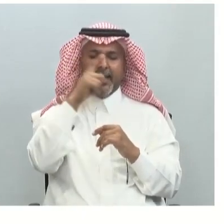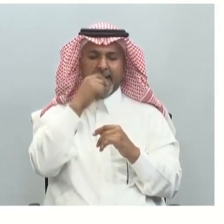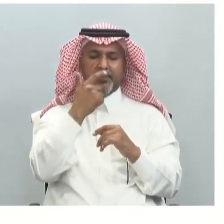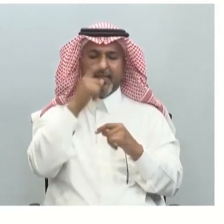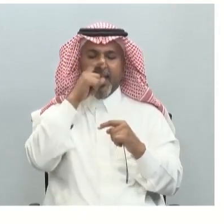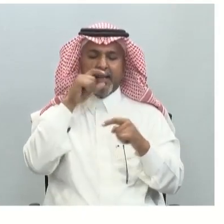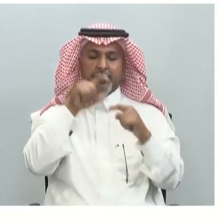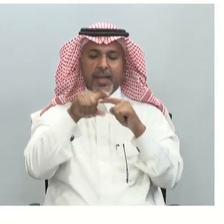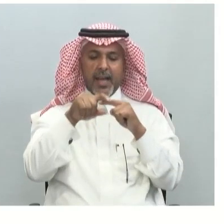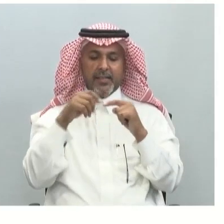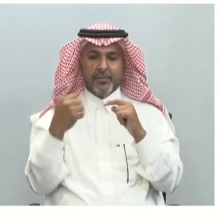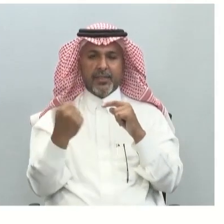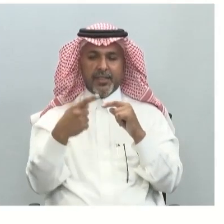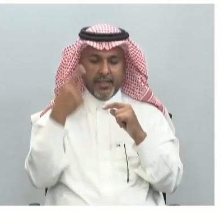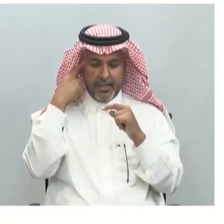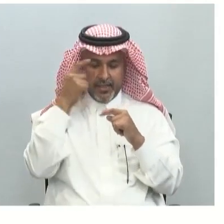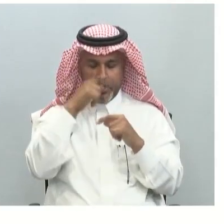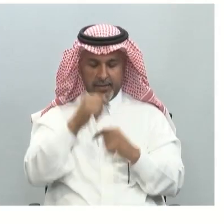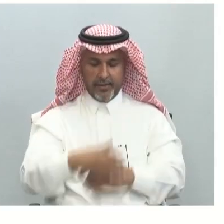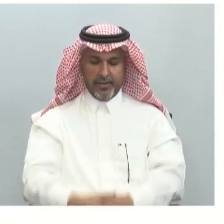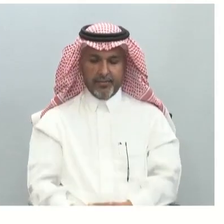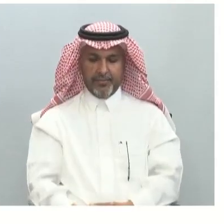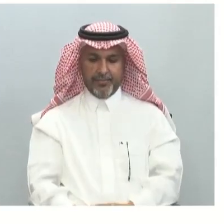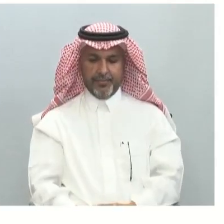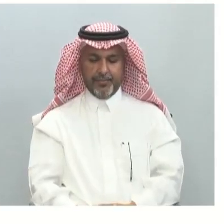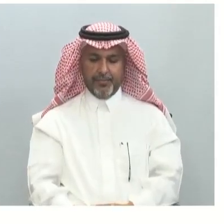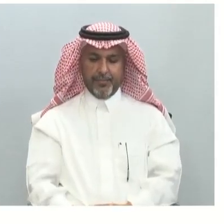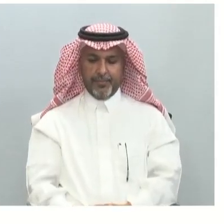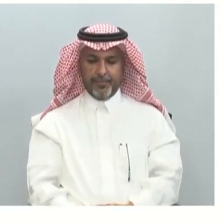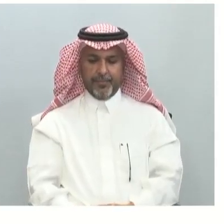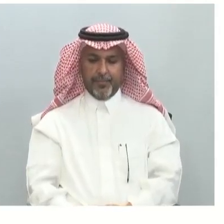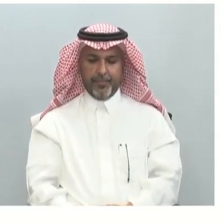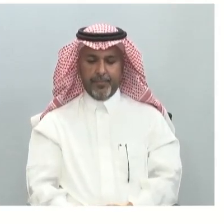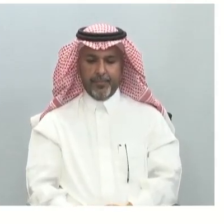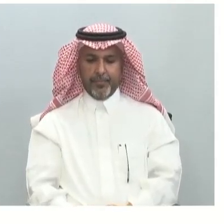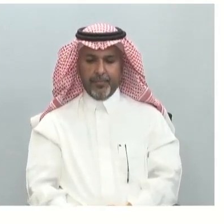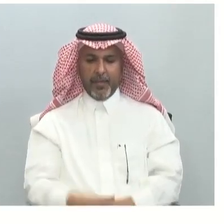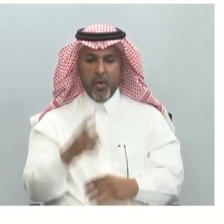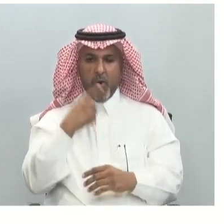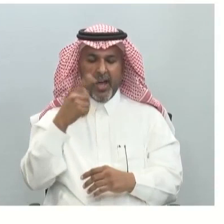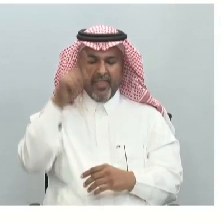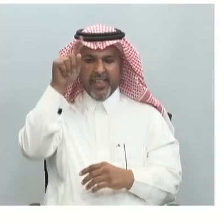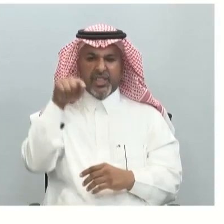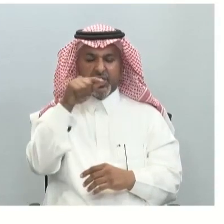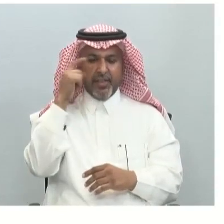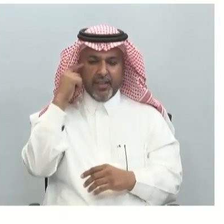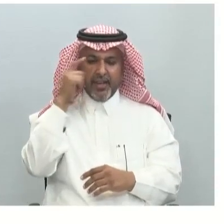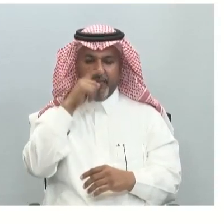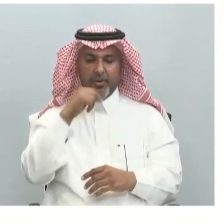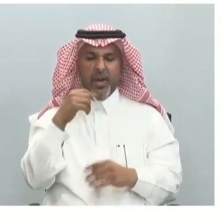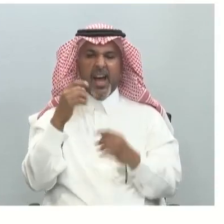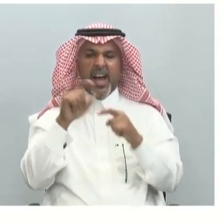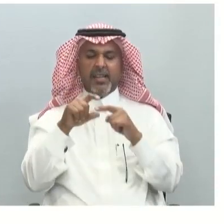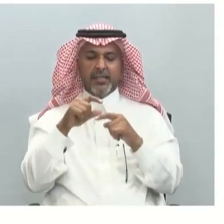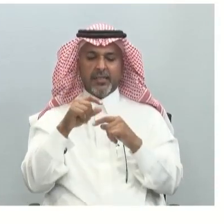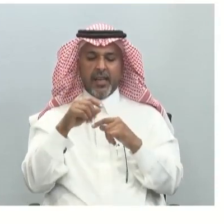خمسين ونحلها مره زي ما كنا نحلها في المرحله المتوسطه ماذا ستعملون سنقسم الطرفين على